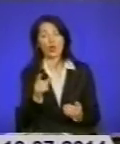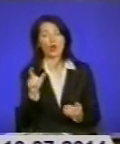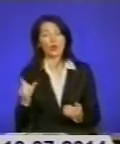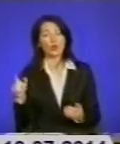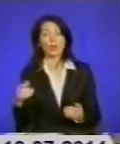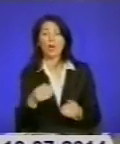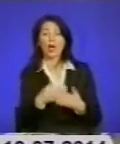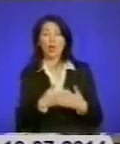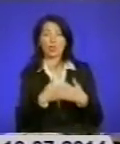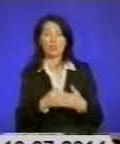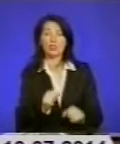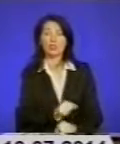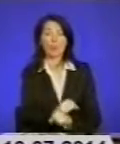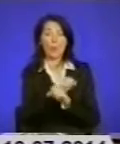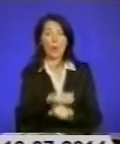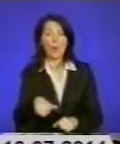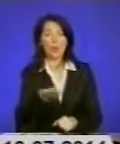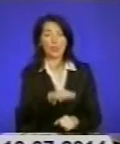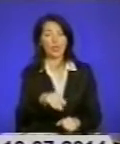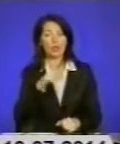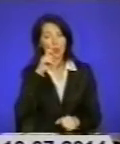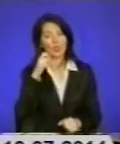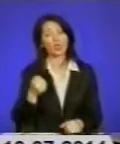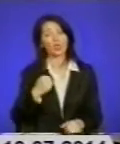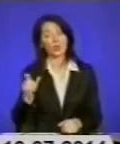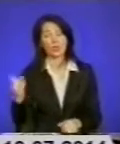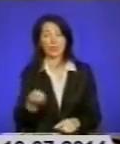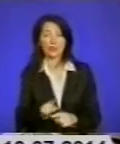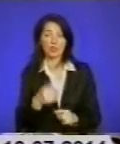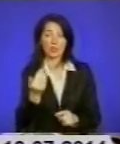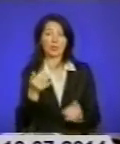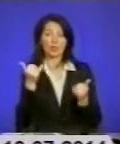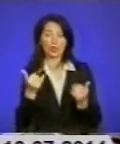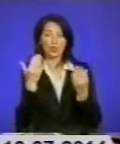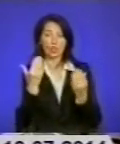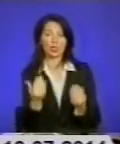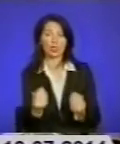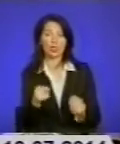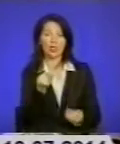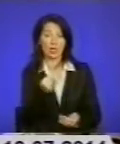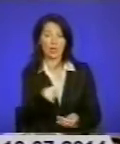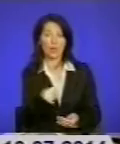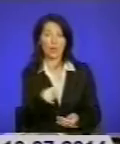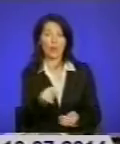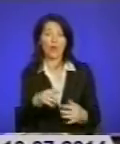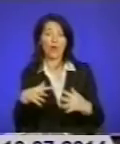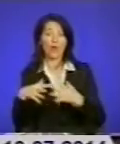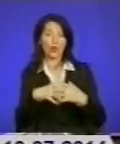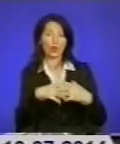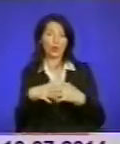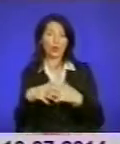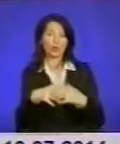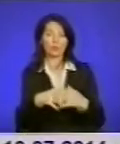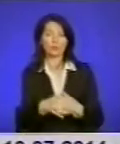Майдану України, ну і бійців, які з ним на сьогоднішній день там воюють.